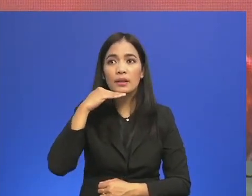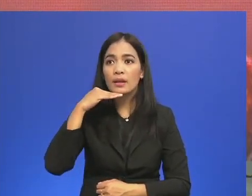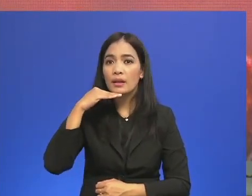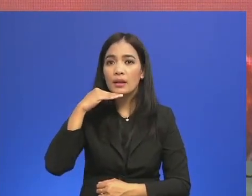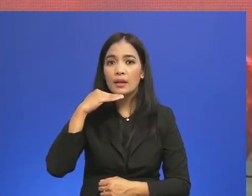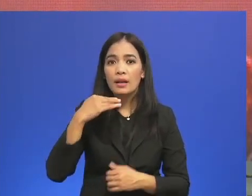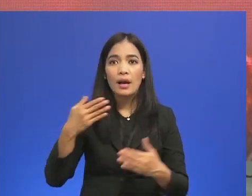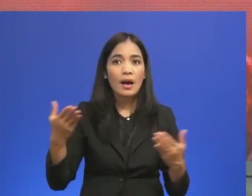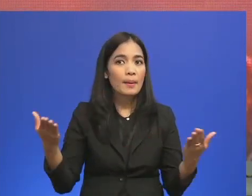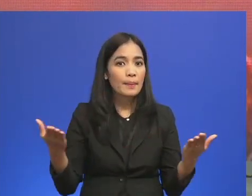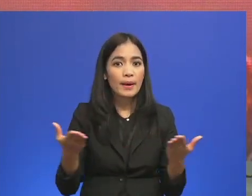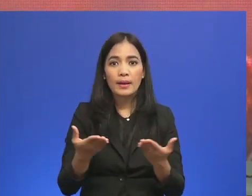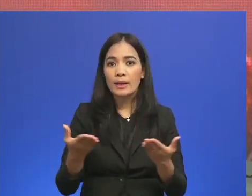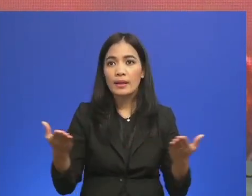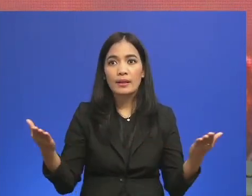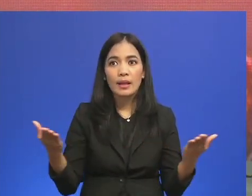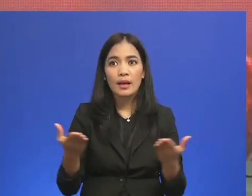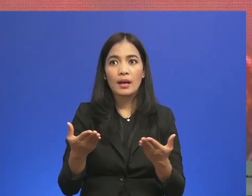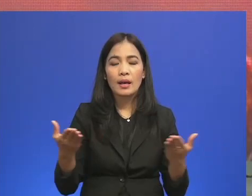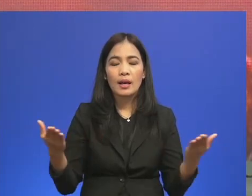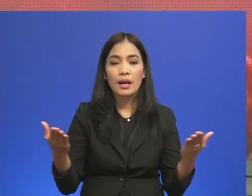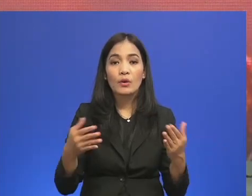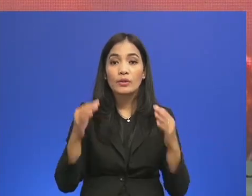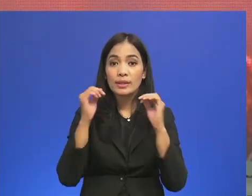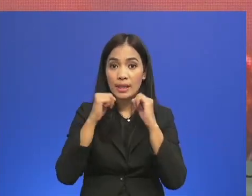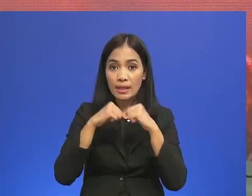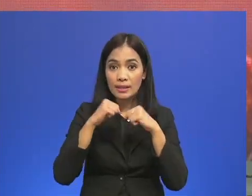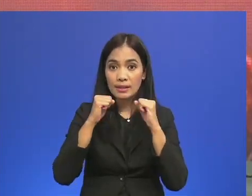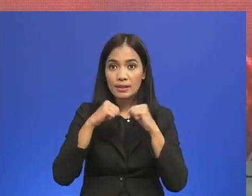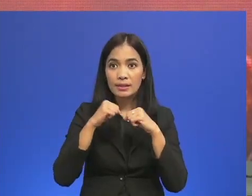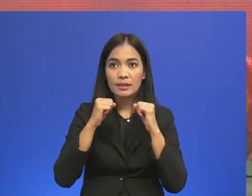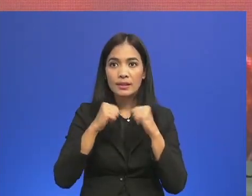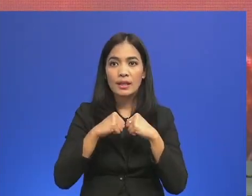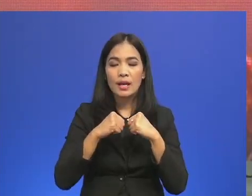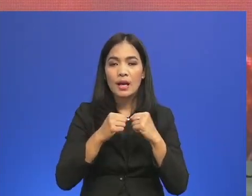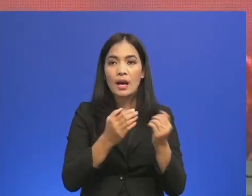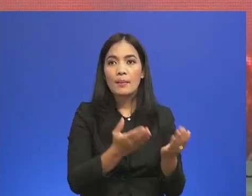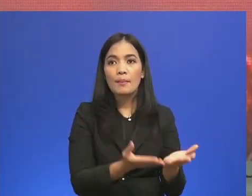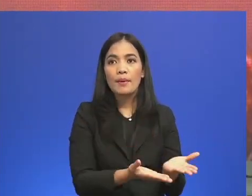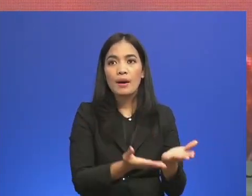menantikan apa yang telah Engkau janji.